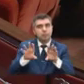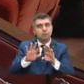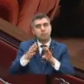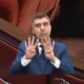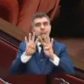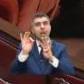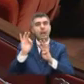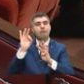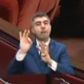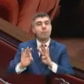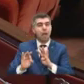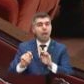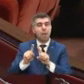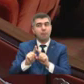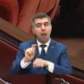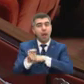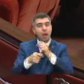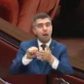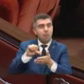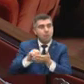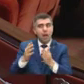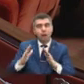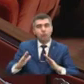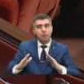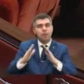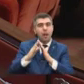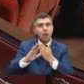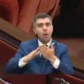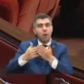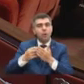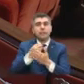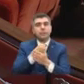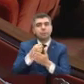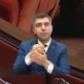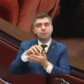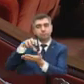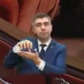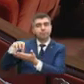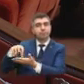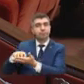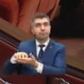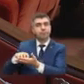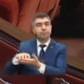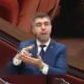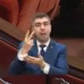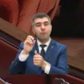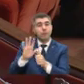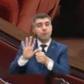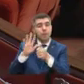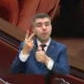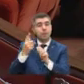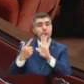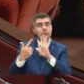نصيفطوها للمناطق اللي ما عندهمش، يعني العالم القروي، المناطق الجبلية، لكن ما كنساوش مدن كدار البيضاء بطبيعة الحال. 2016 و2017 تعطات